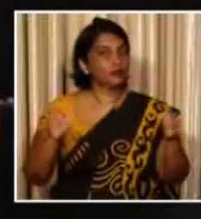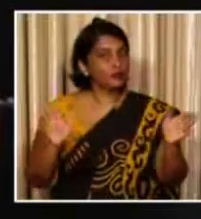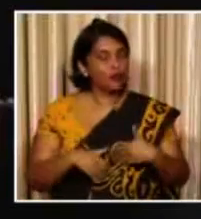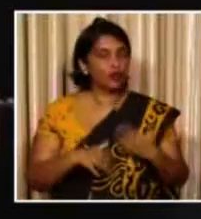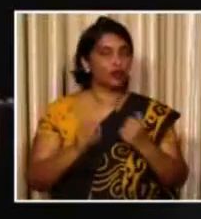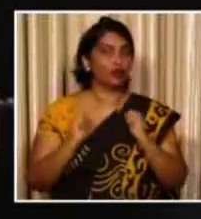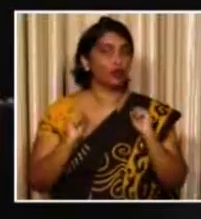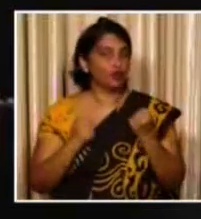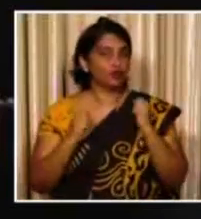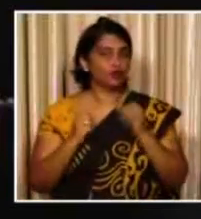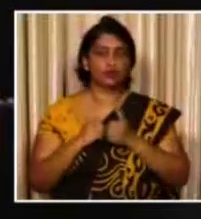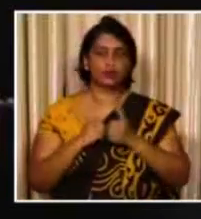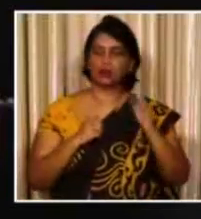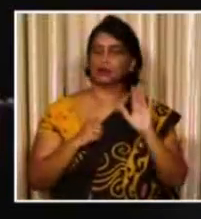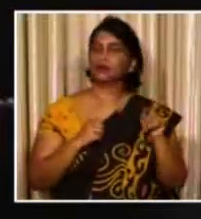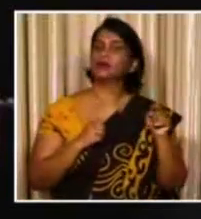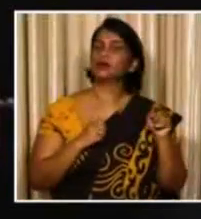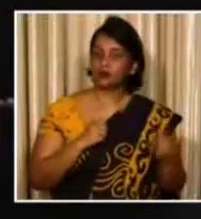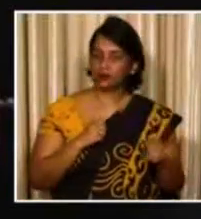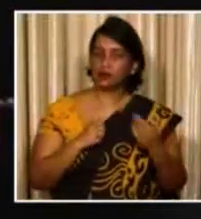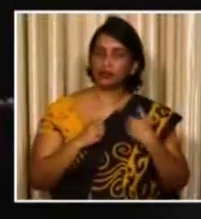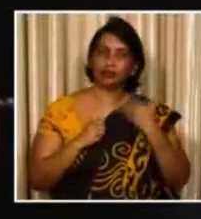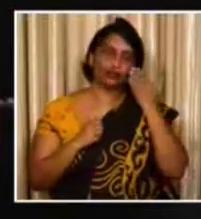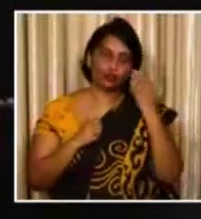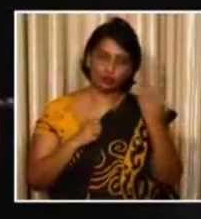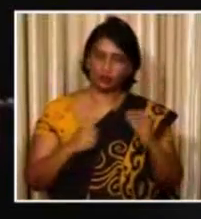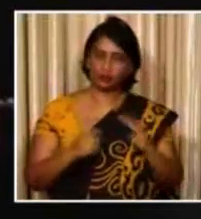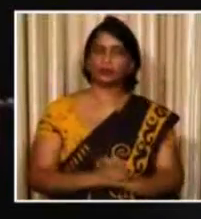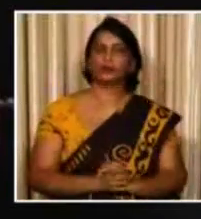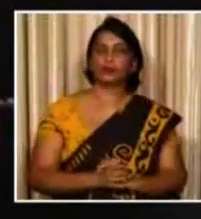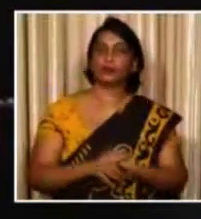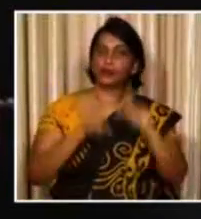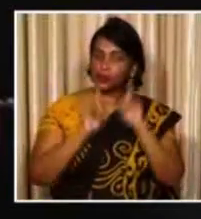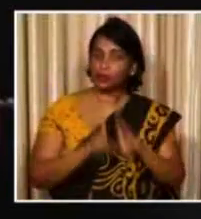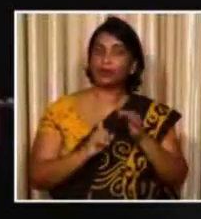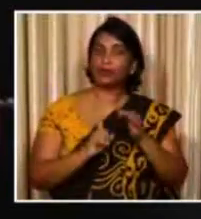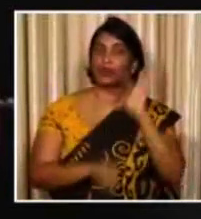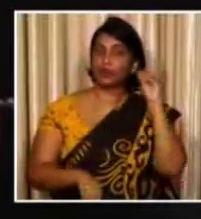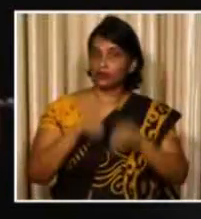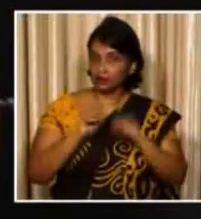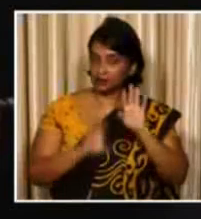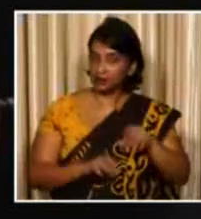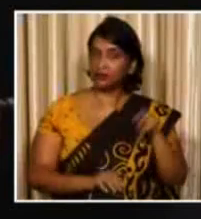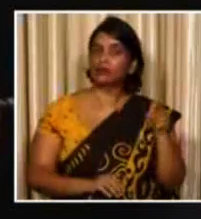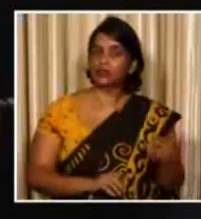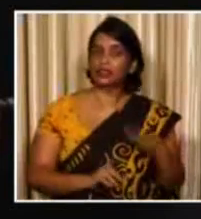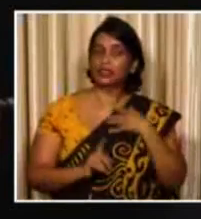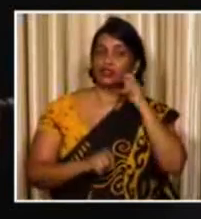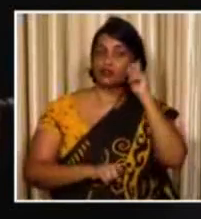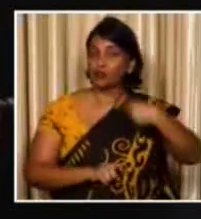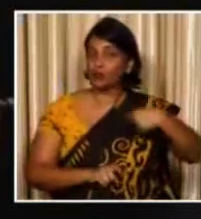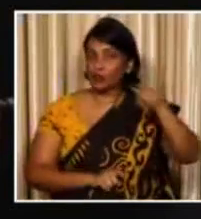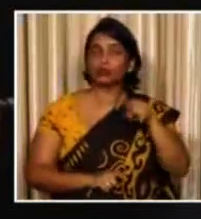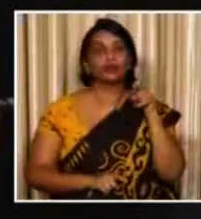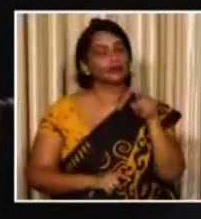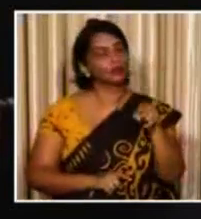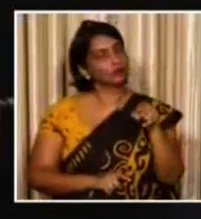ഉത്സാഹ കരമിൻ ക്രിയാകരണ ബവ മട പെനിയാണോ. മെമ ജനാധിപതി വരണേതി ജനതാവ